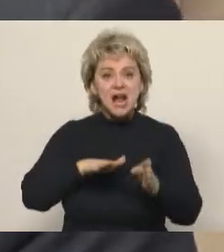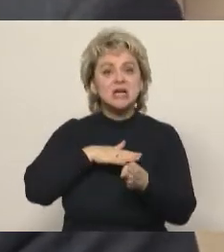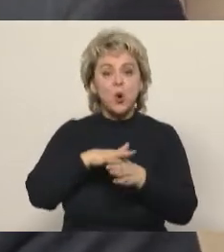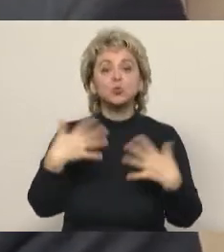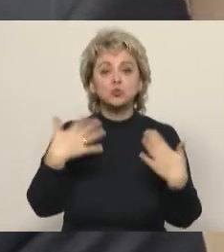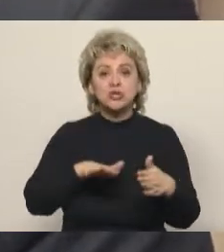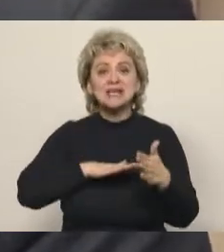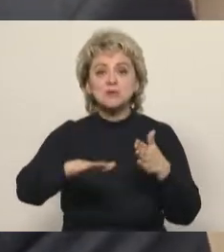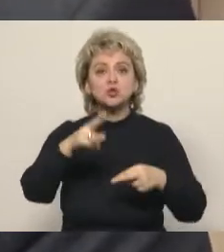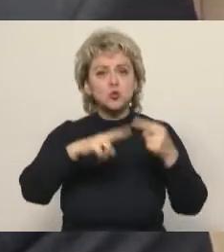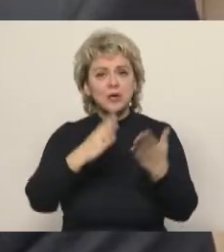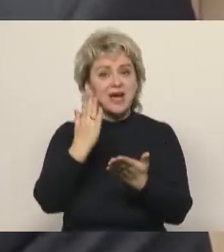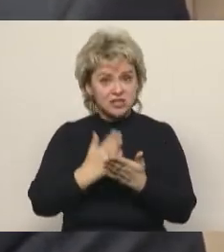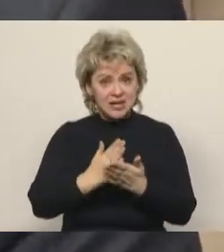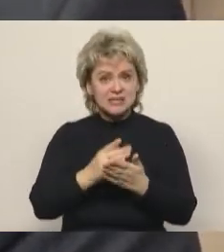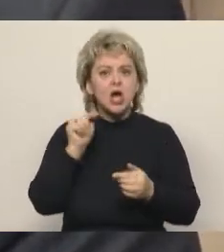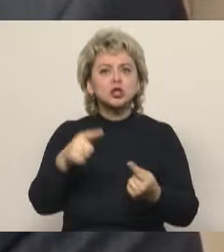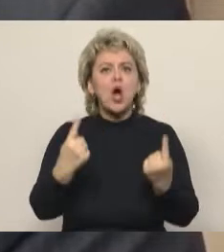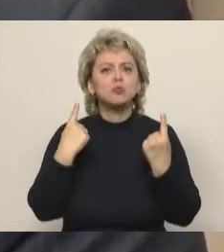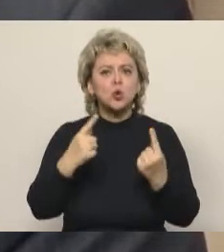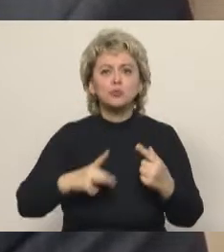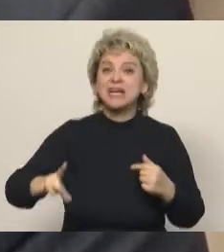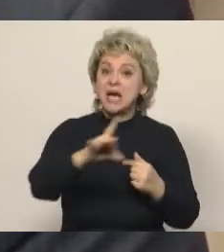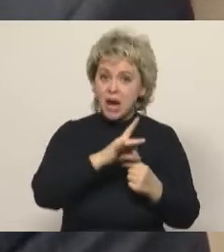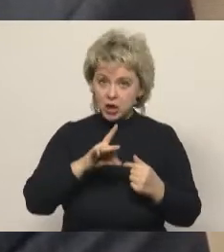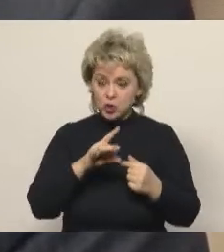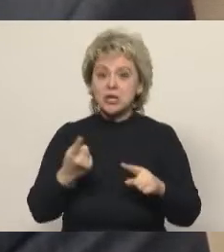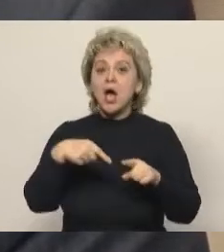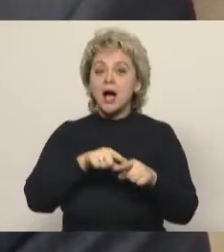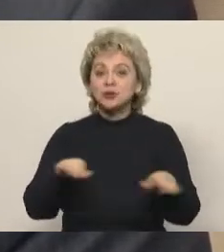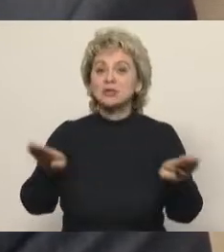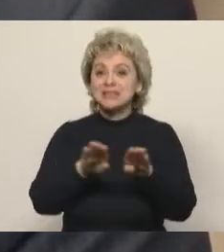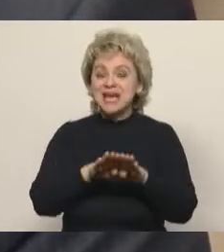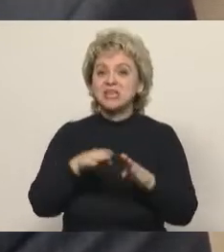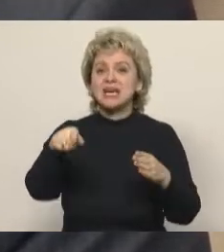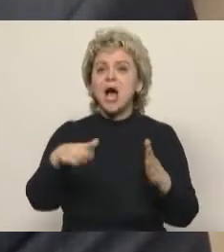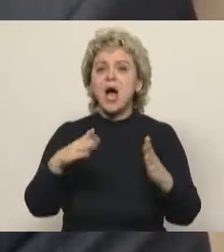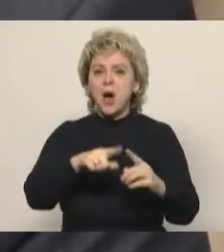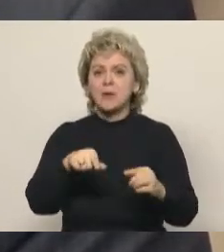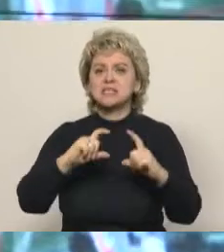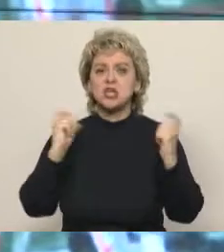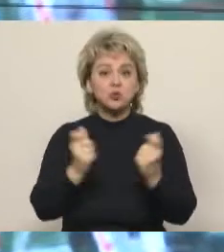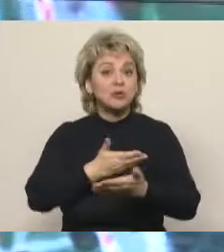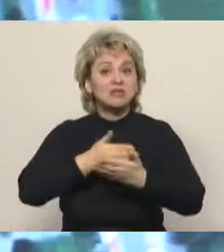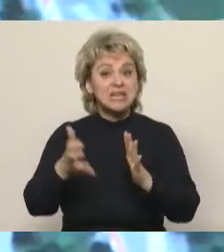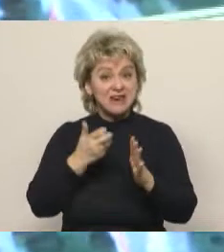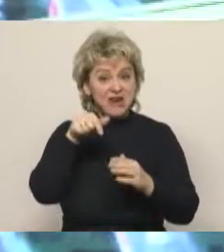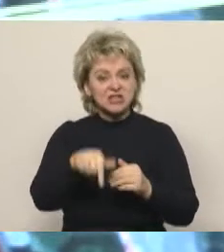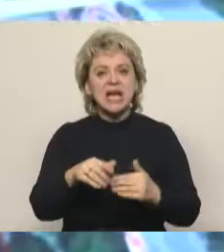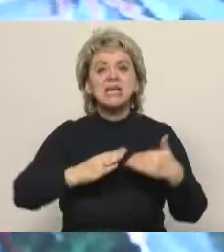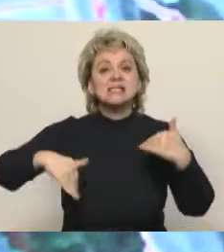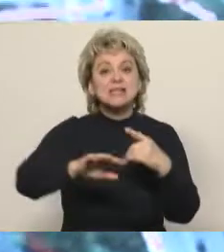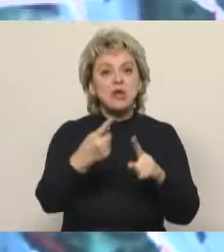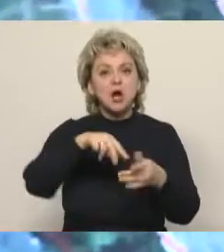реализована уже сплошная застройка. То есть там крупные микрорайоны, в которых вот таких объектов, очевидно, не хватает. Земля,